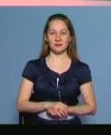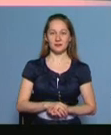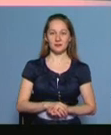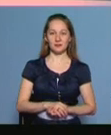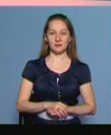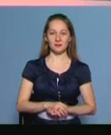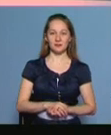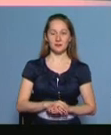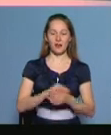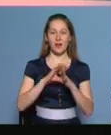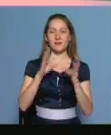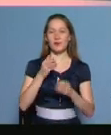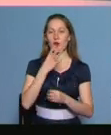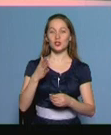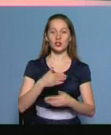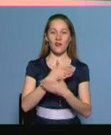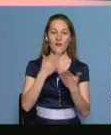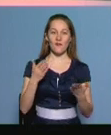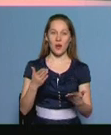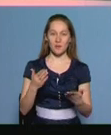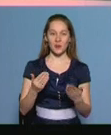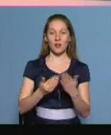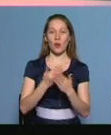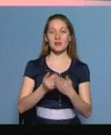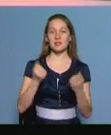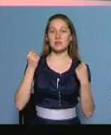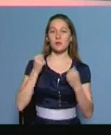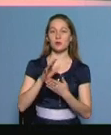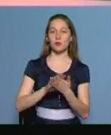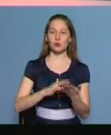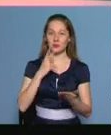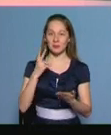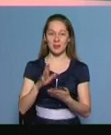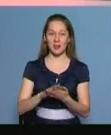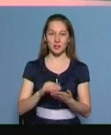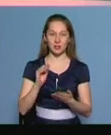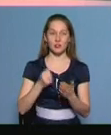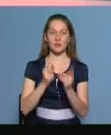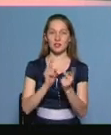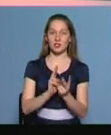Это вся информация на сегодня, а эфир нашего канала продолжит новости спорта. До встречи!